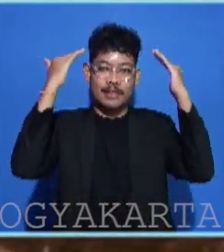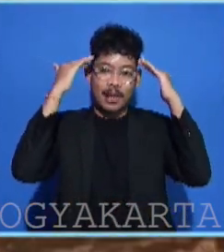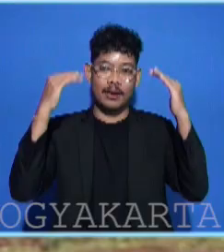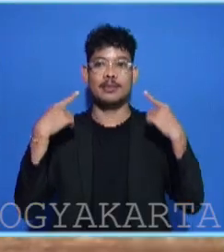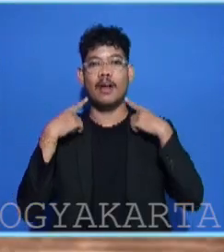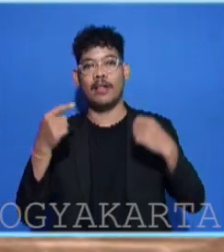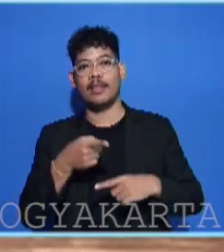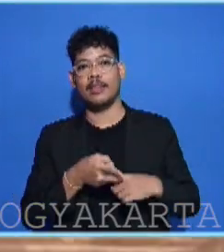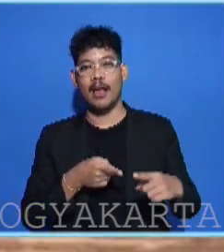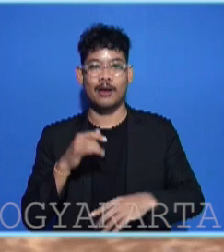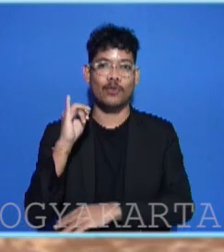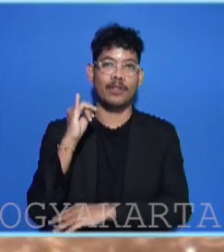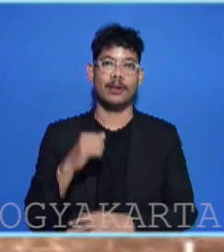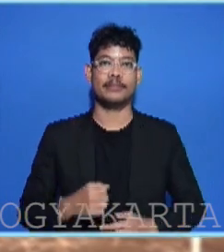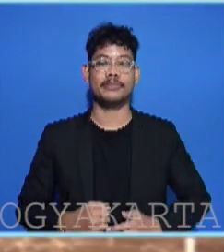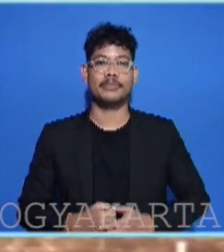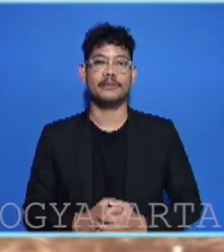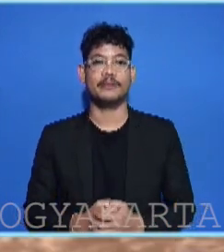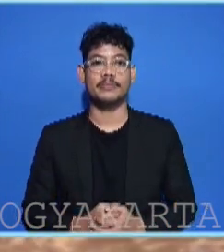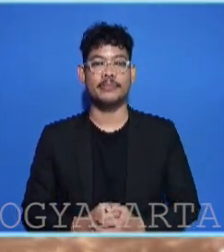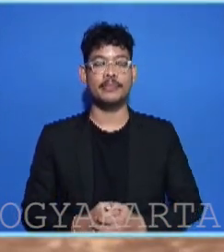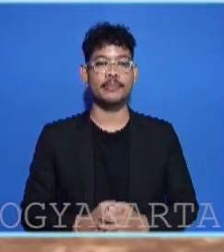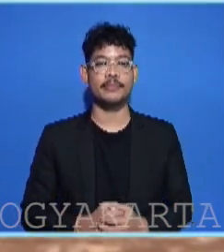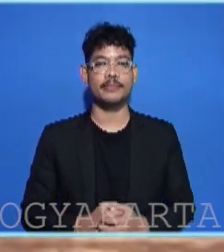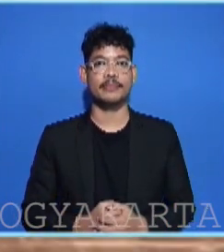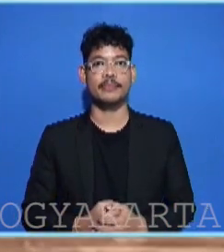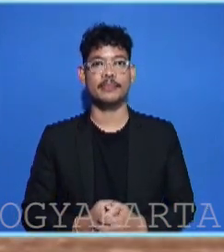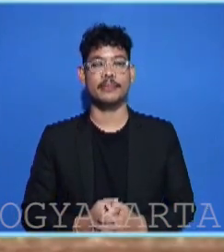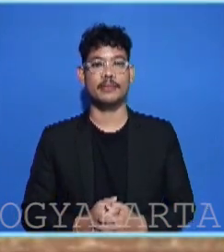Tengah dan DIY. Agung Nugroho, Arif Heriawan, TVRI Yogyakarta, melaporkan.